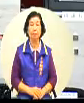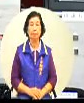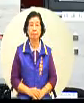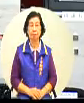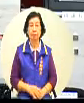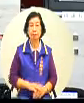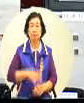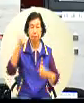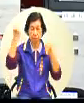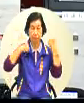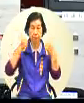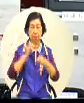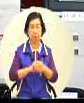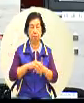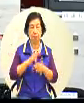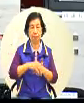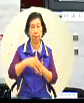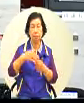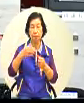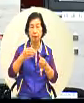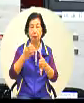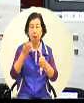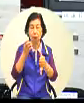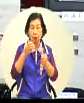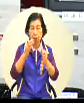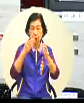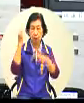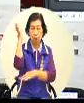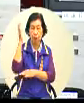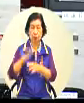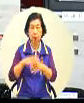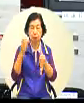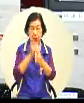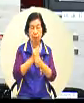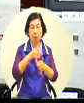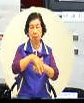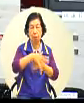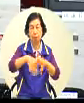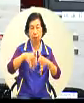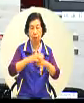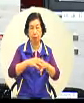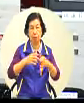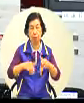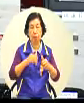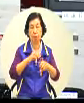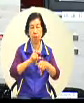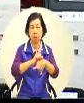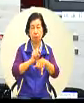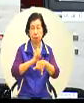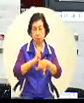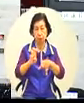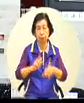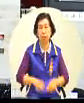上午继续市政总执行，第一位由议事坦大议员执行，时间45分钟。好，谢